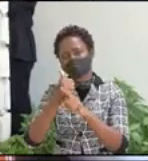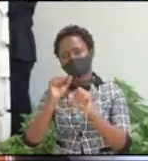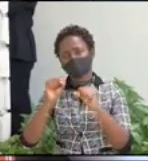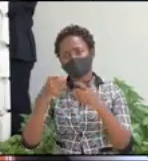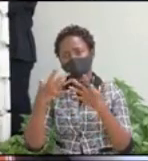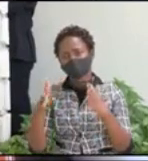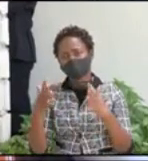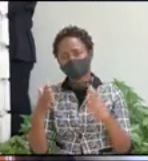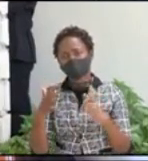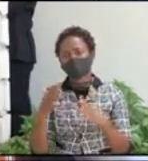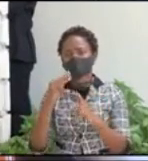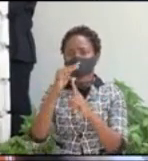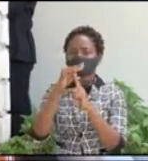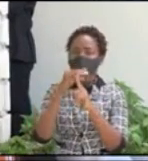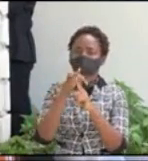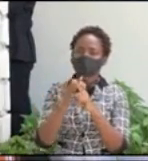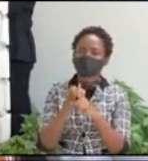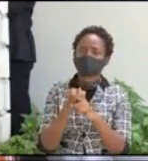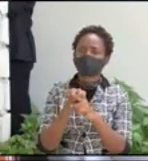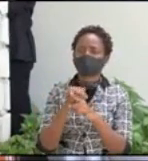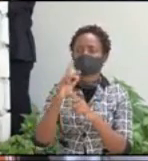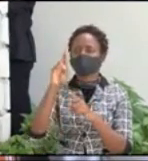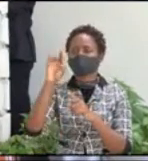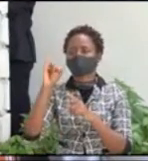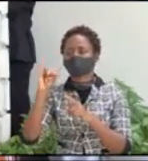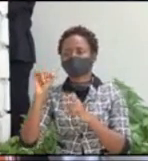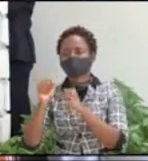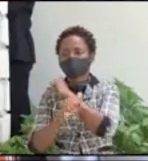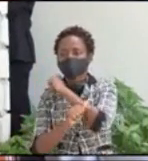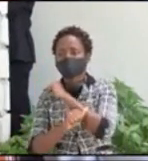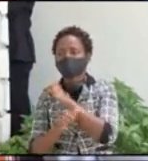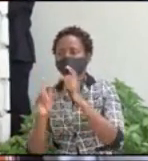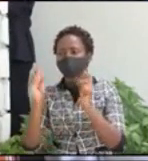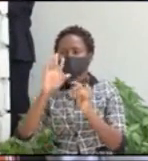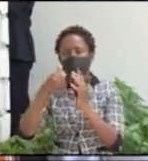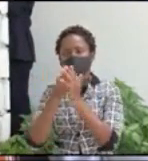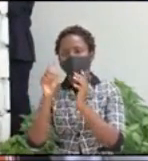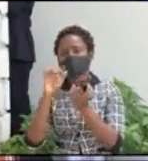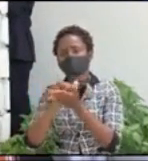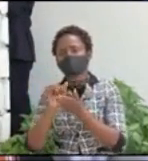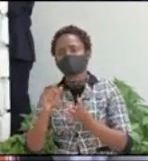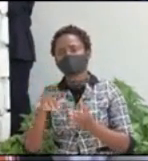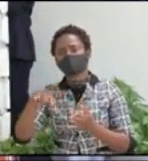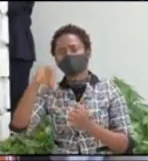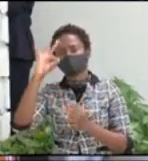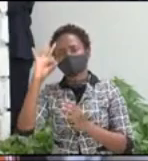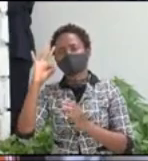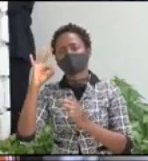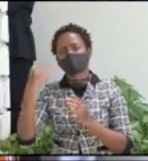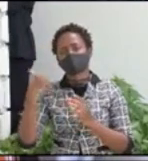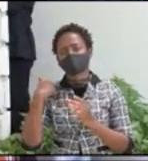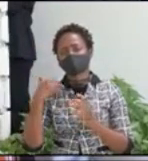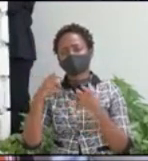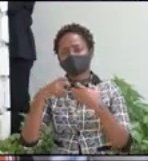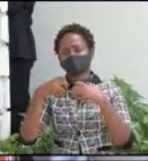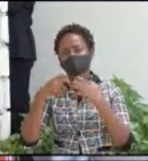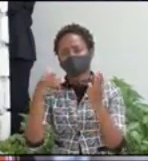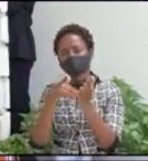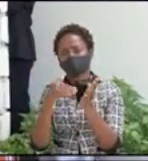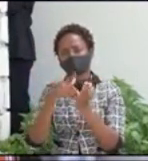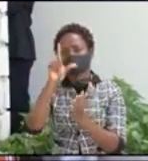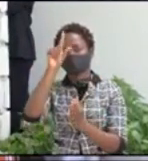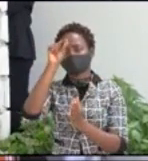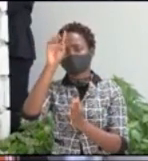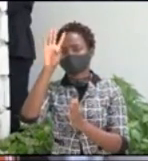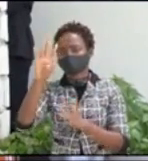mai. Si rivière de la Tibonite verrait pour sonder pour aller regain courant encore